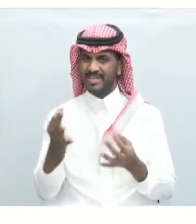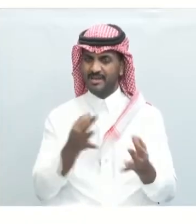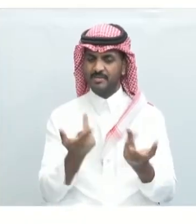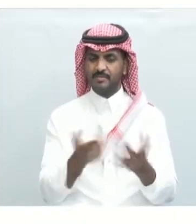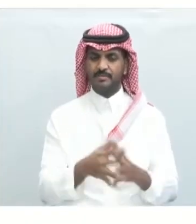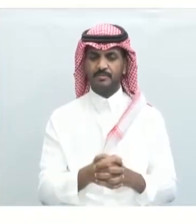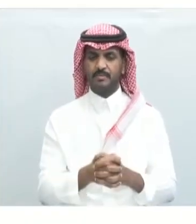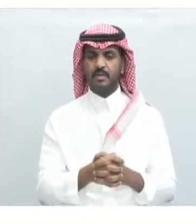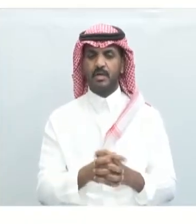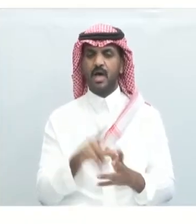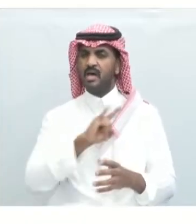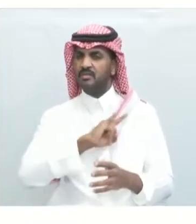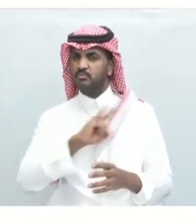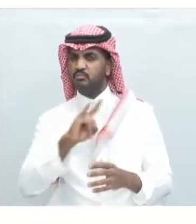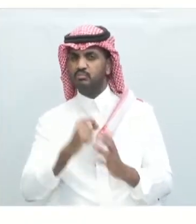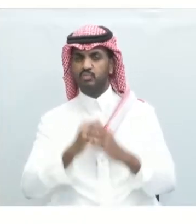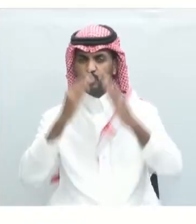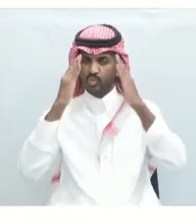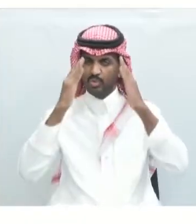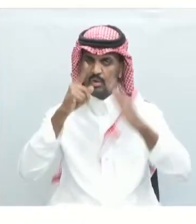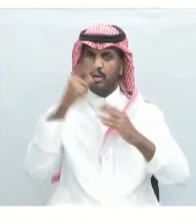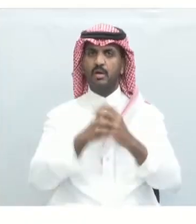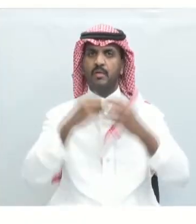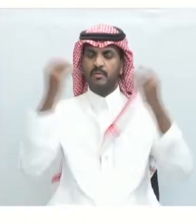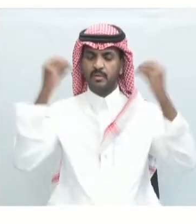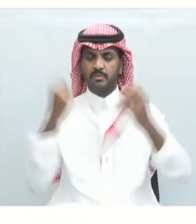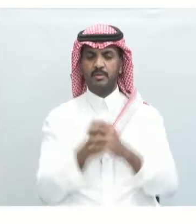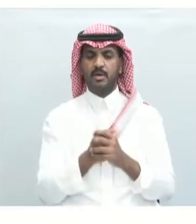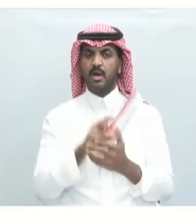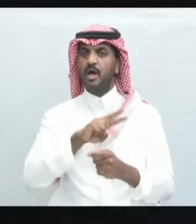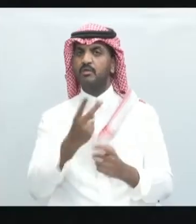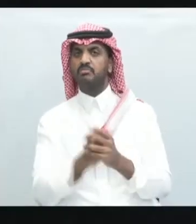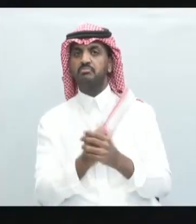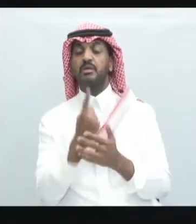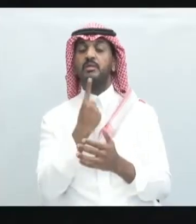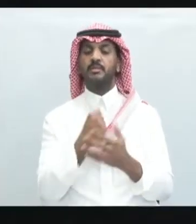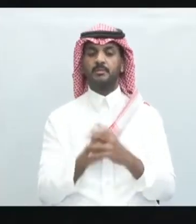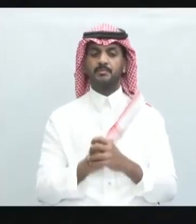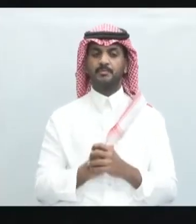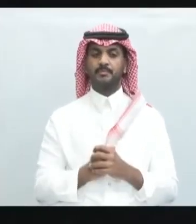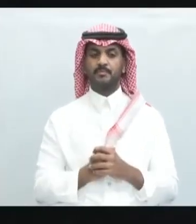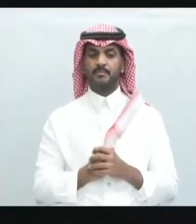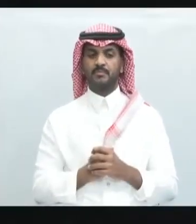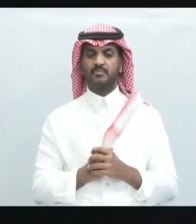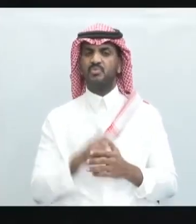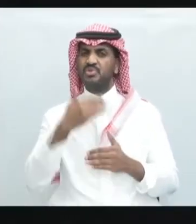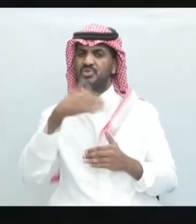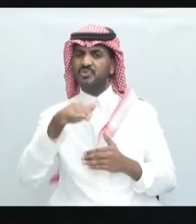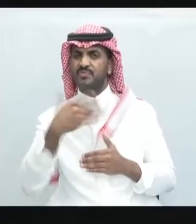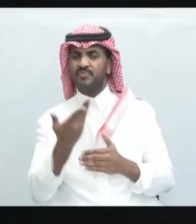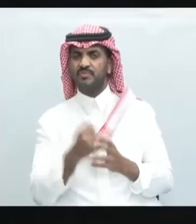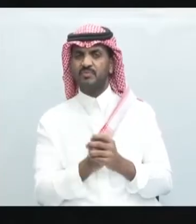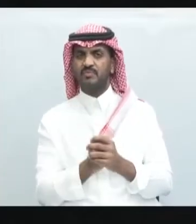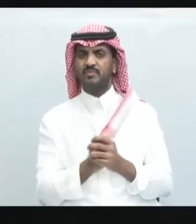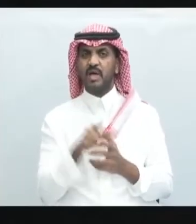كذلك عدم شكر الله عز وجل على هذه النعمه فغيرك يتمنى نصف هذه النعمه او